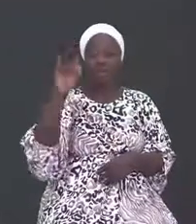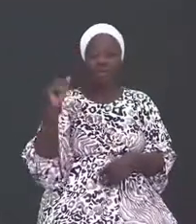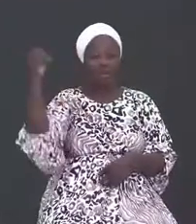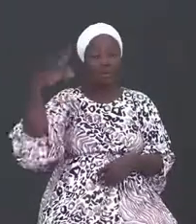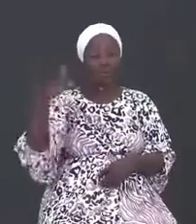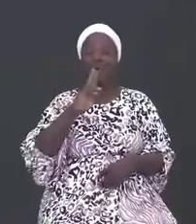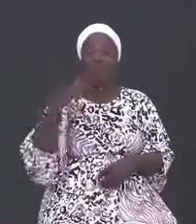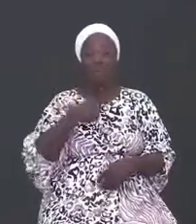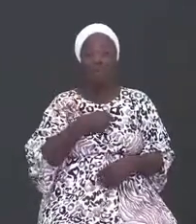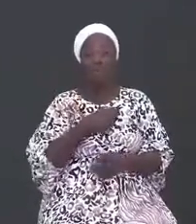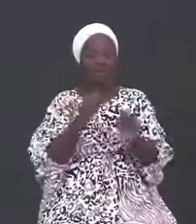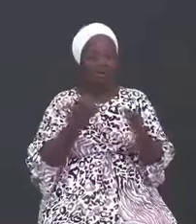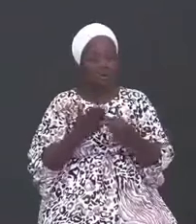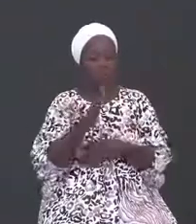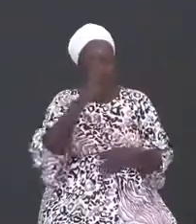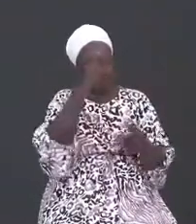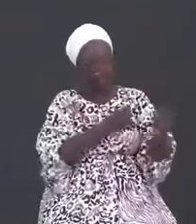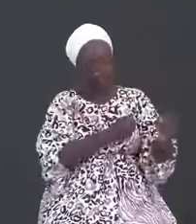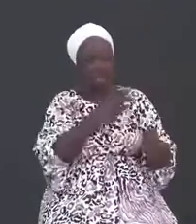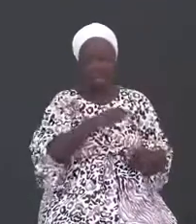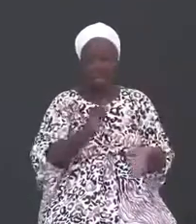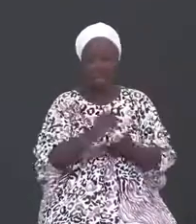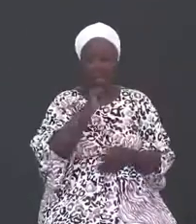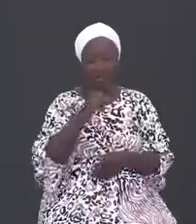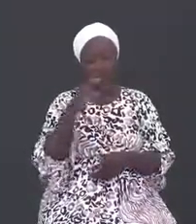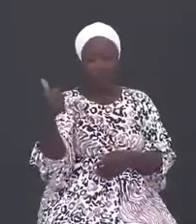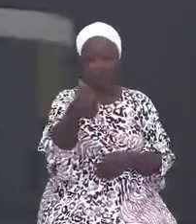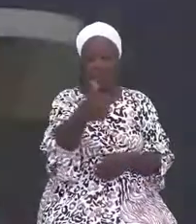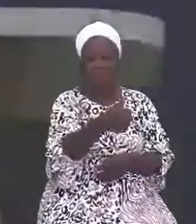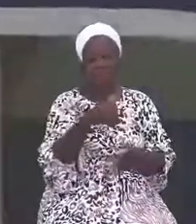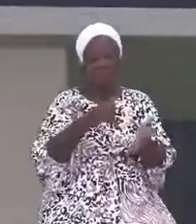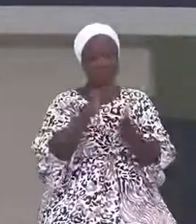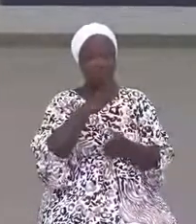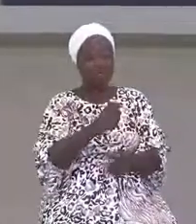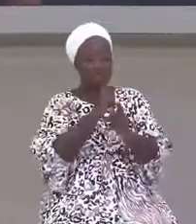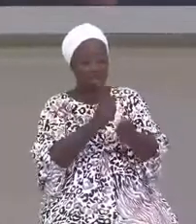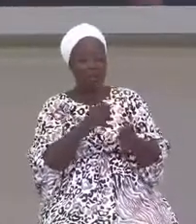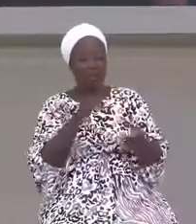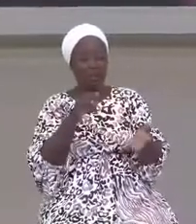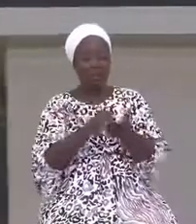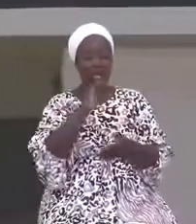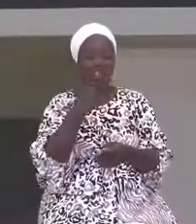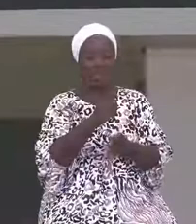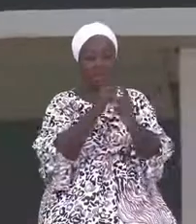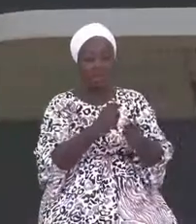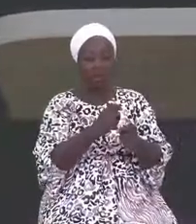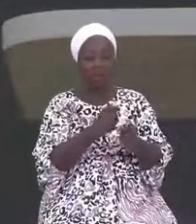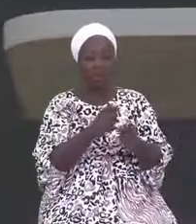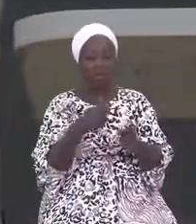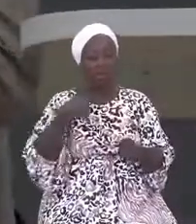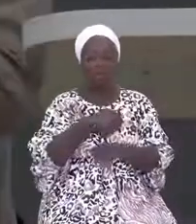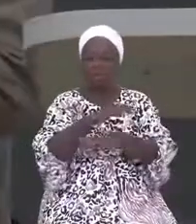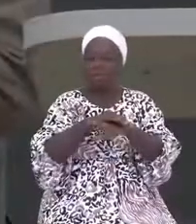moyen de la foi et cela ne vient pas de vous c'est c'est un don c'est un don non